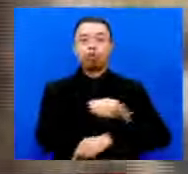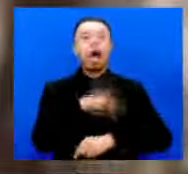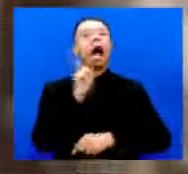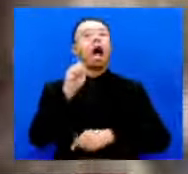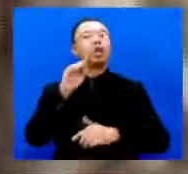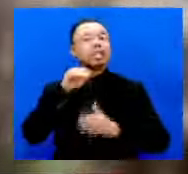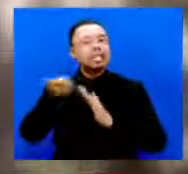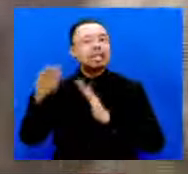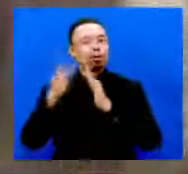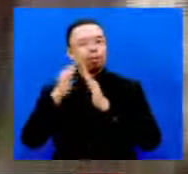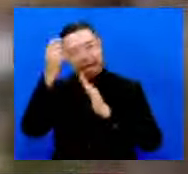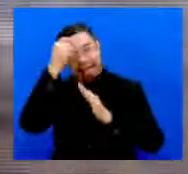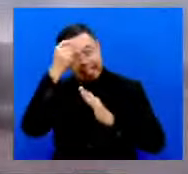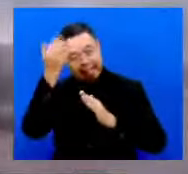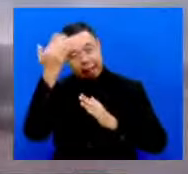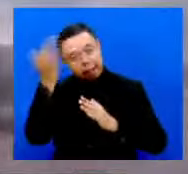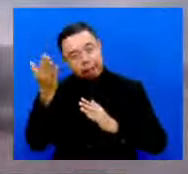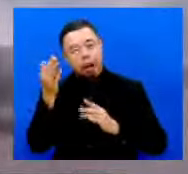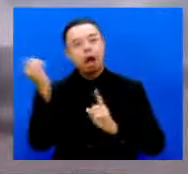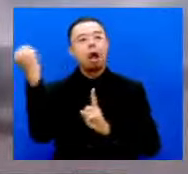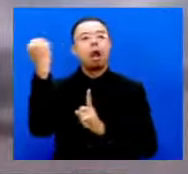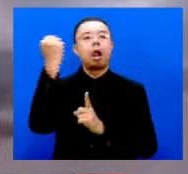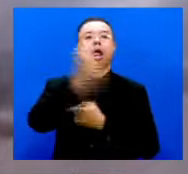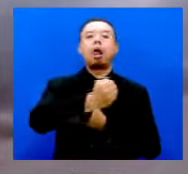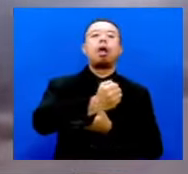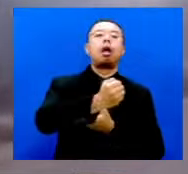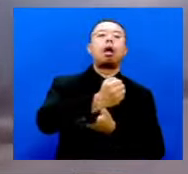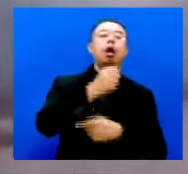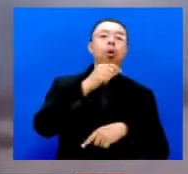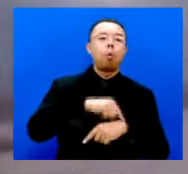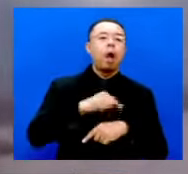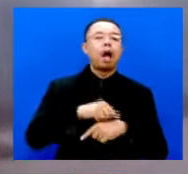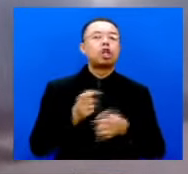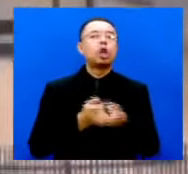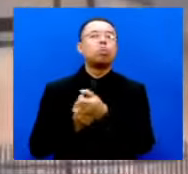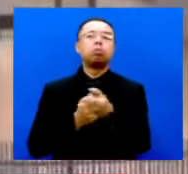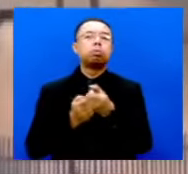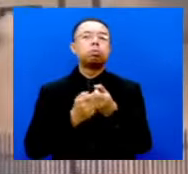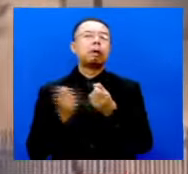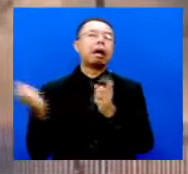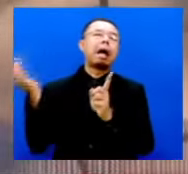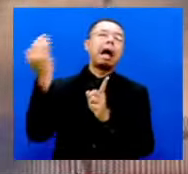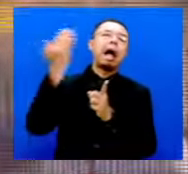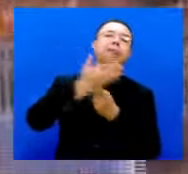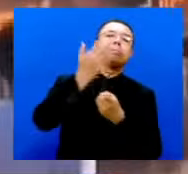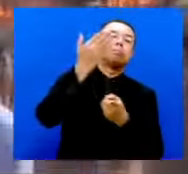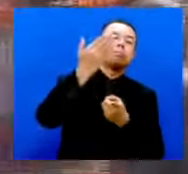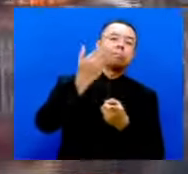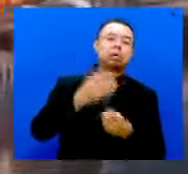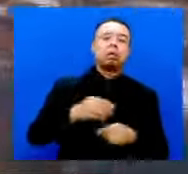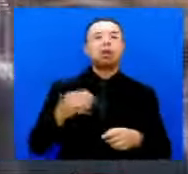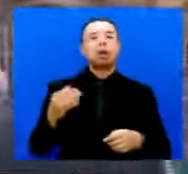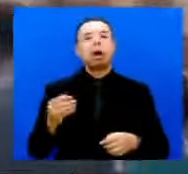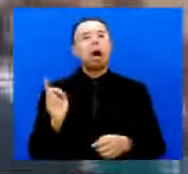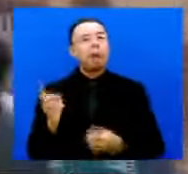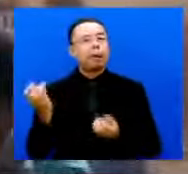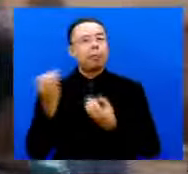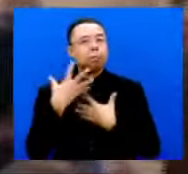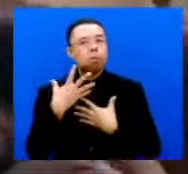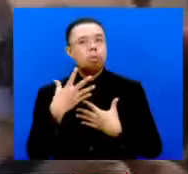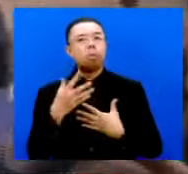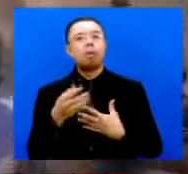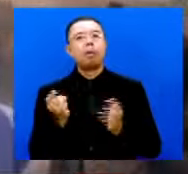Sakit Sultan Daeng Raja karena tertimpa balok kayu saat melakukan proses pemadaman. Belum diketahui pasti penyebab